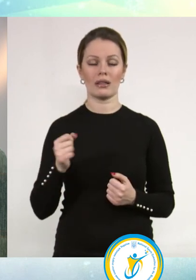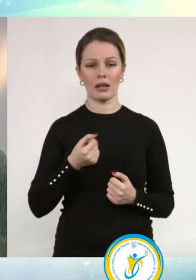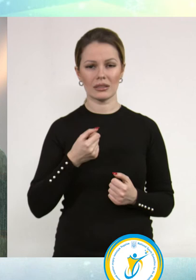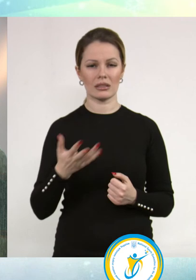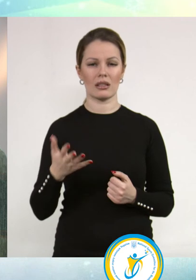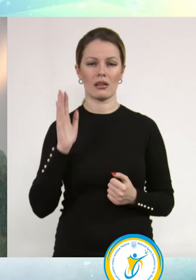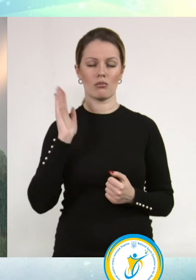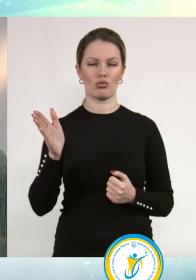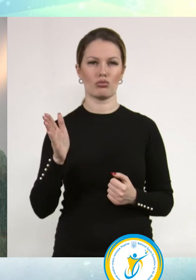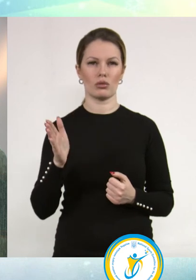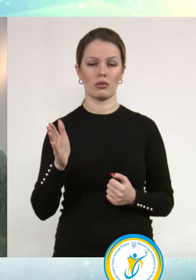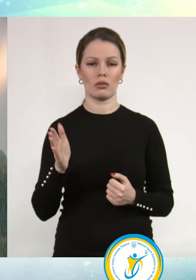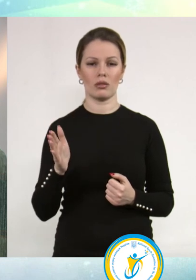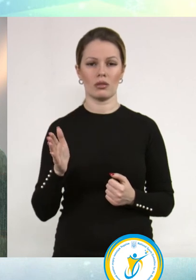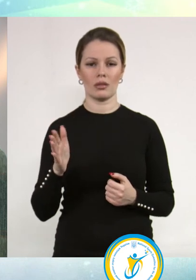настільки буде